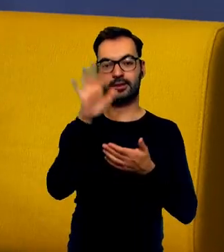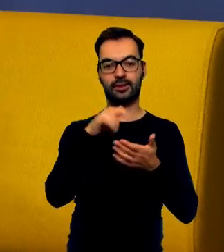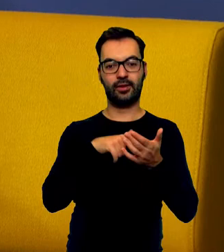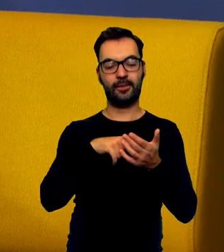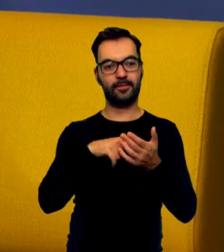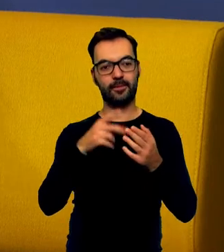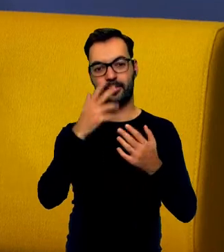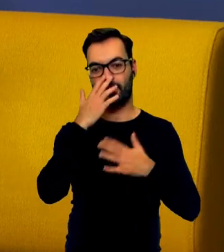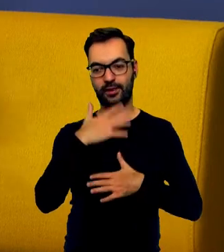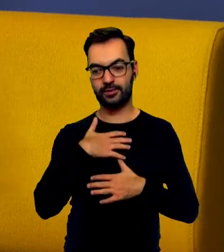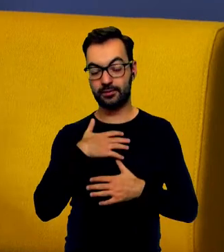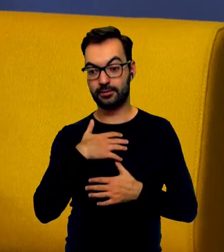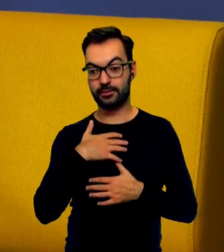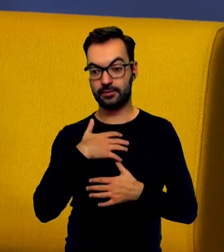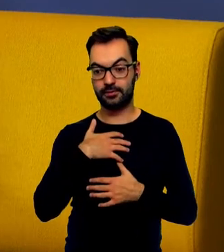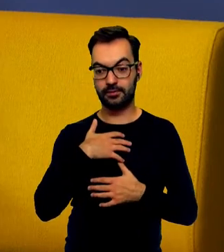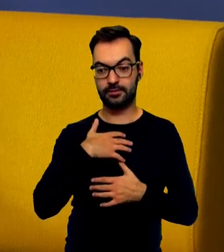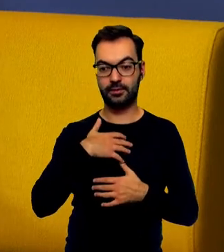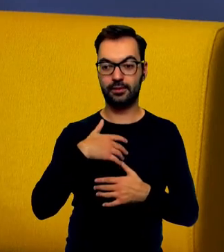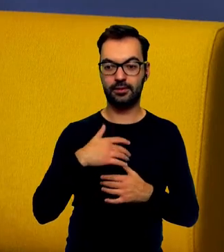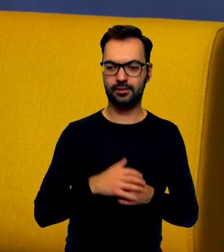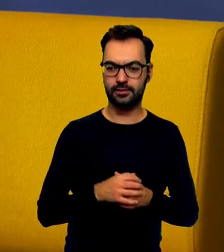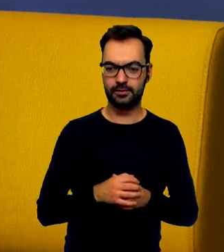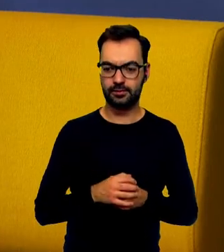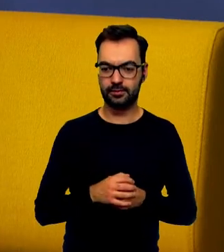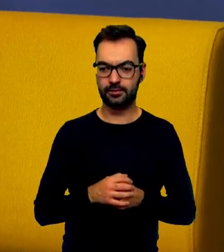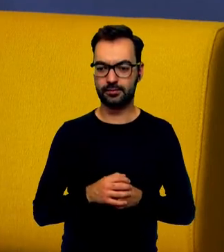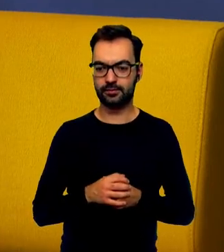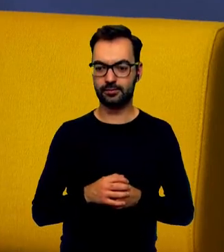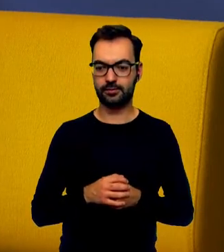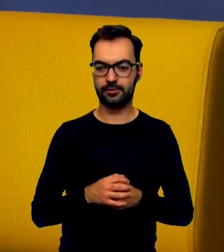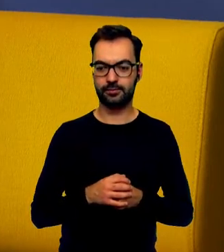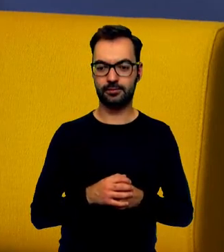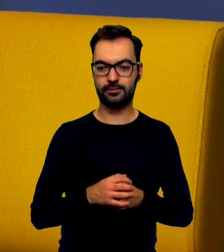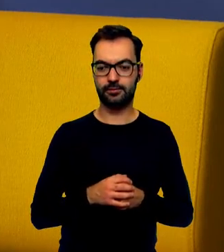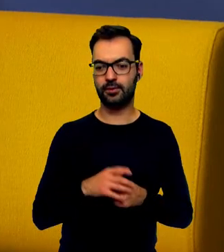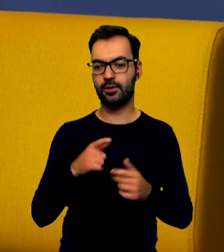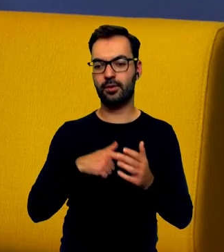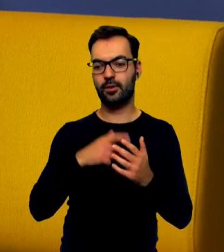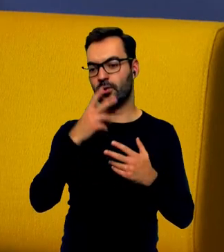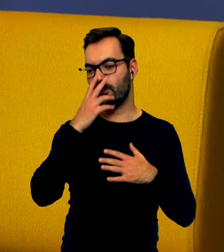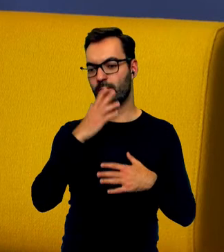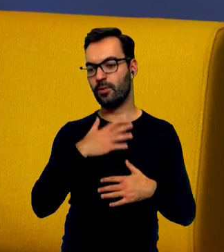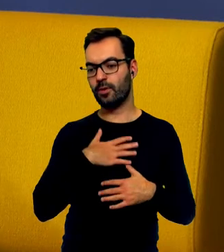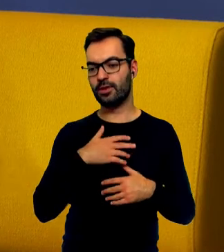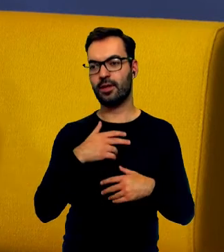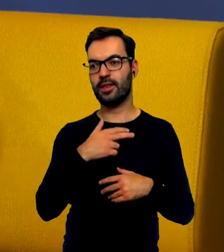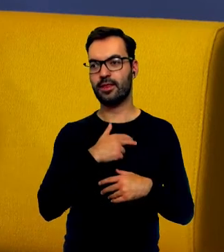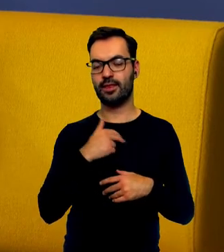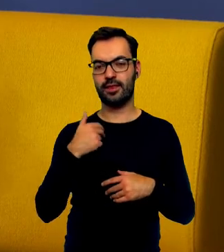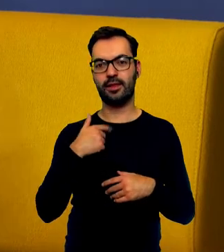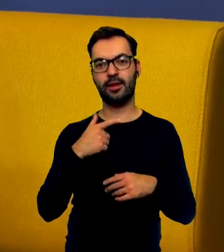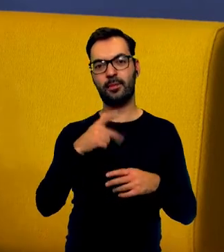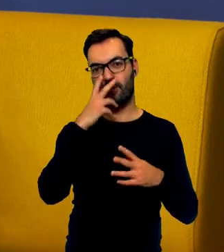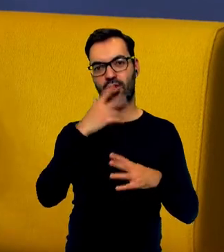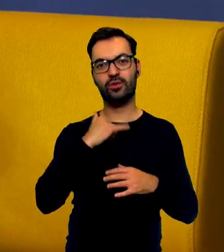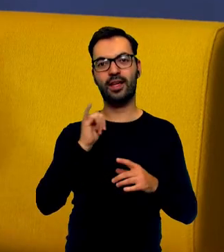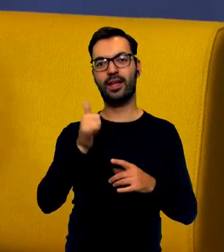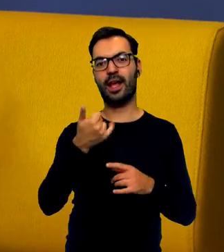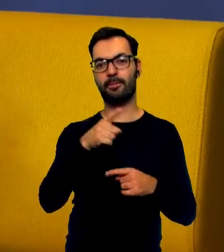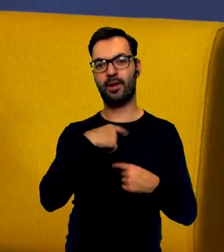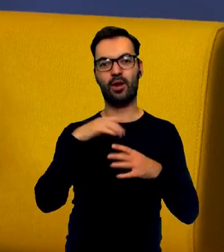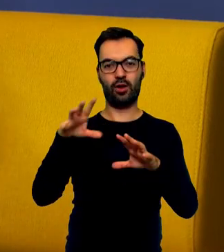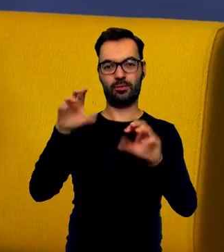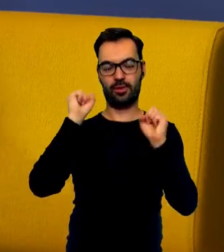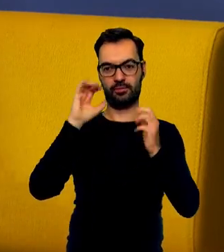definiuje w jakiś sposób takie właśnie głębokie warunki określające nasz sposób percepcji